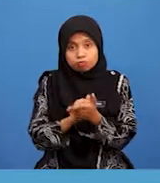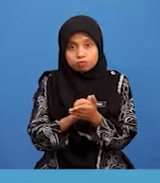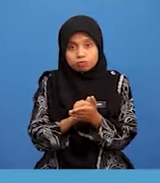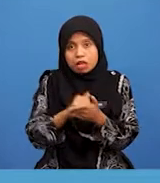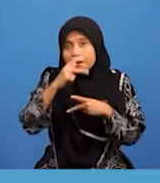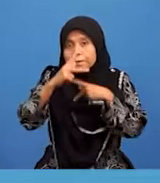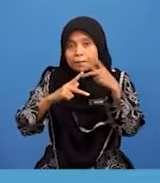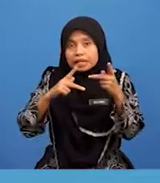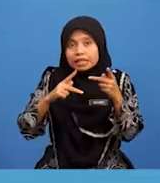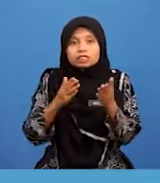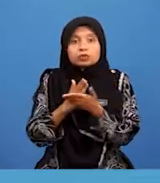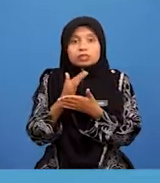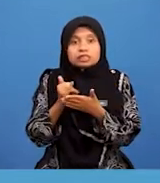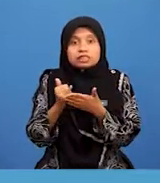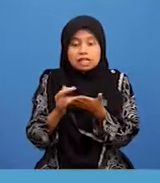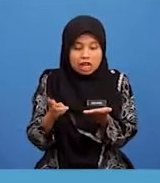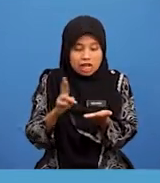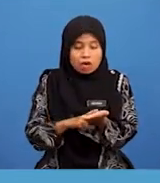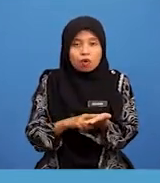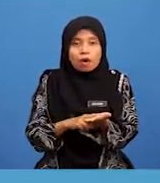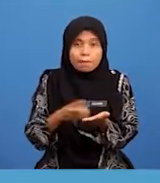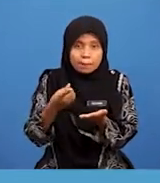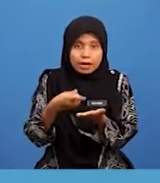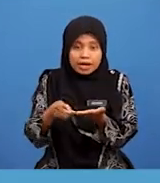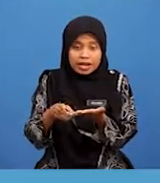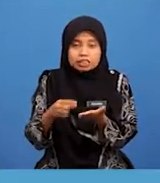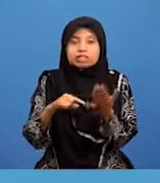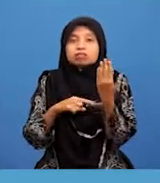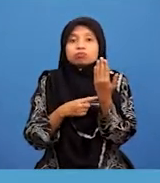Peringkat berikutnya adalah merekod bayaran balik pinjaman.